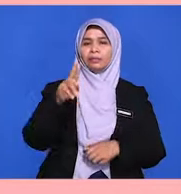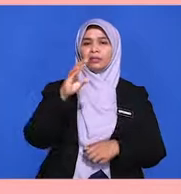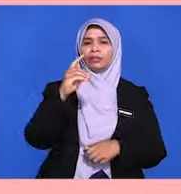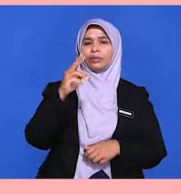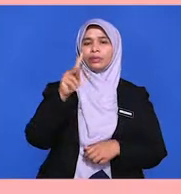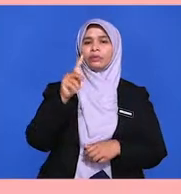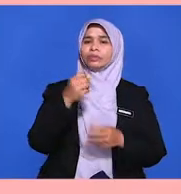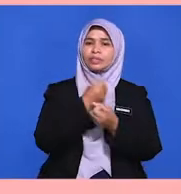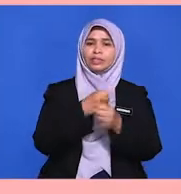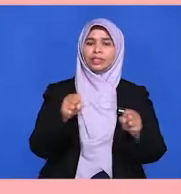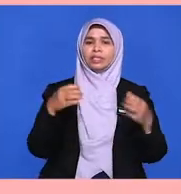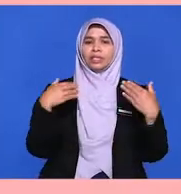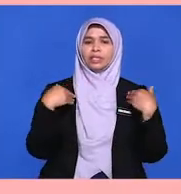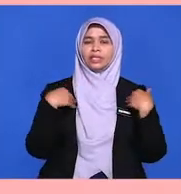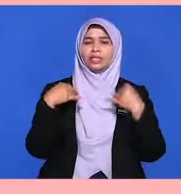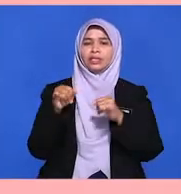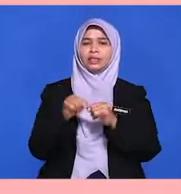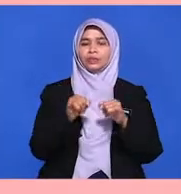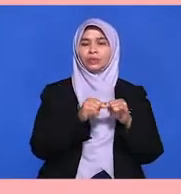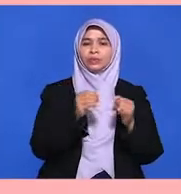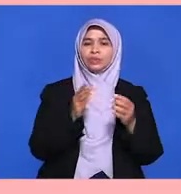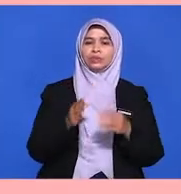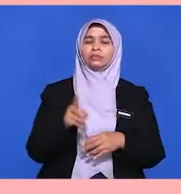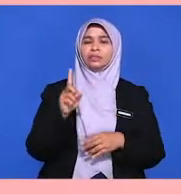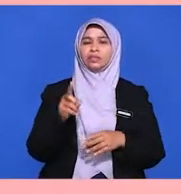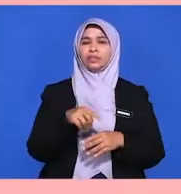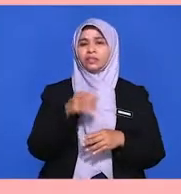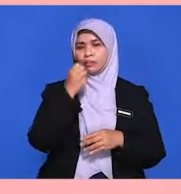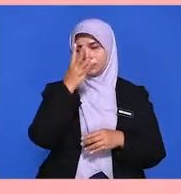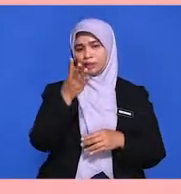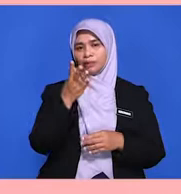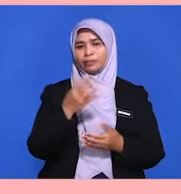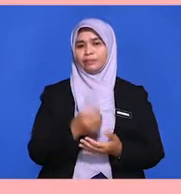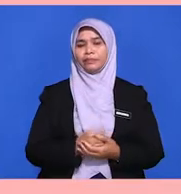ada juga turut dinyatakan.